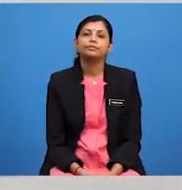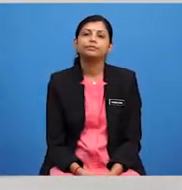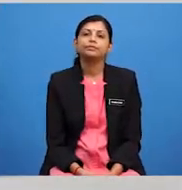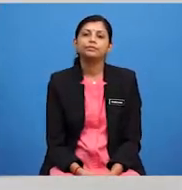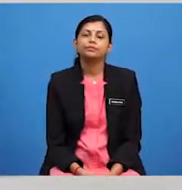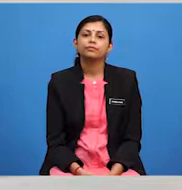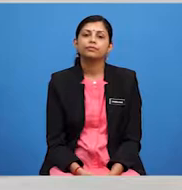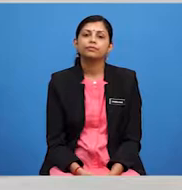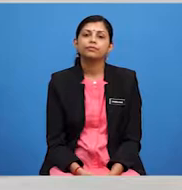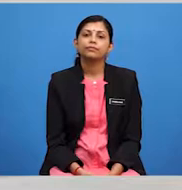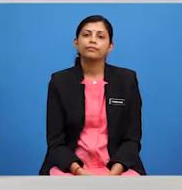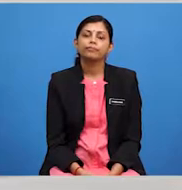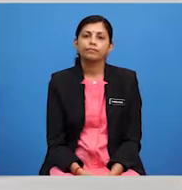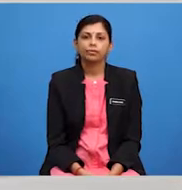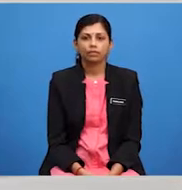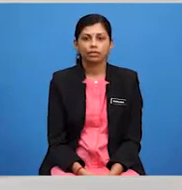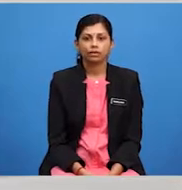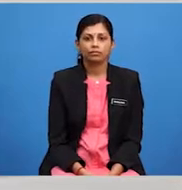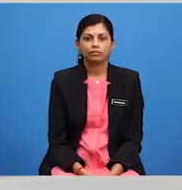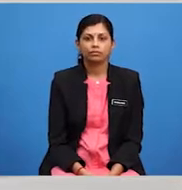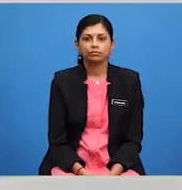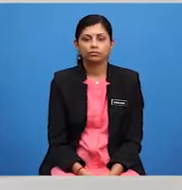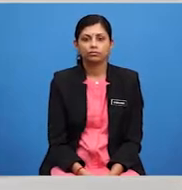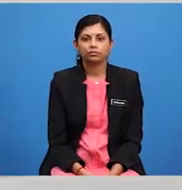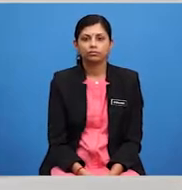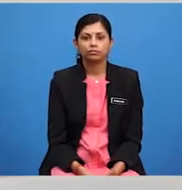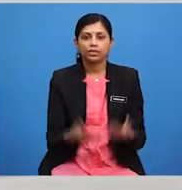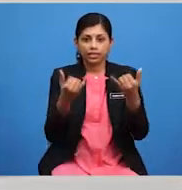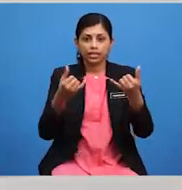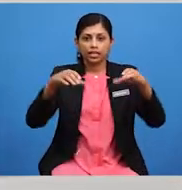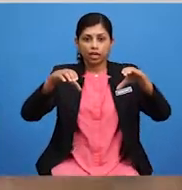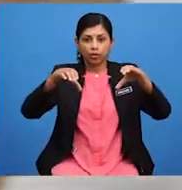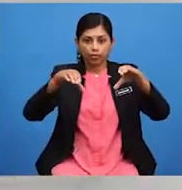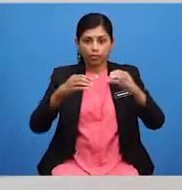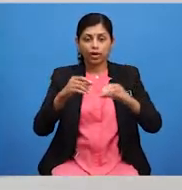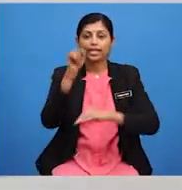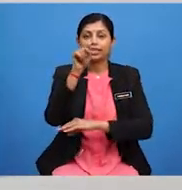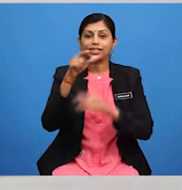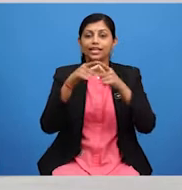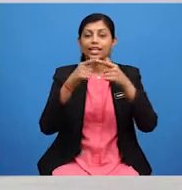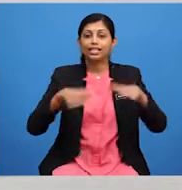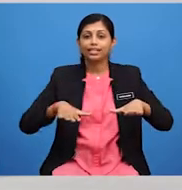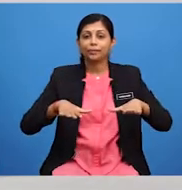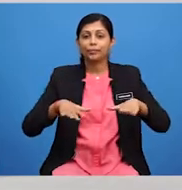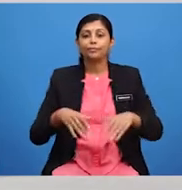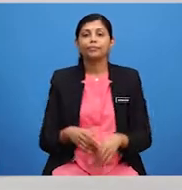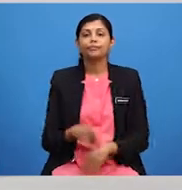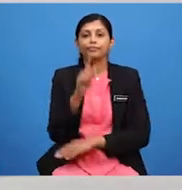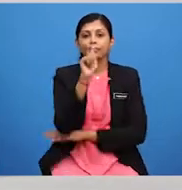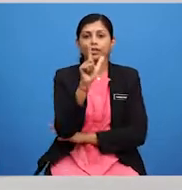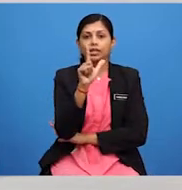Langkah kedua, murid-murid tandakan titik-titik lenyap dengan label TL1 dan